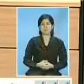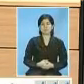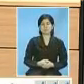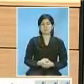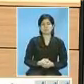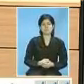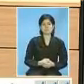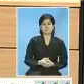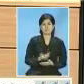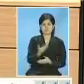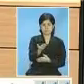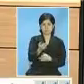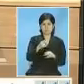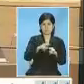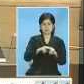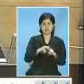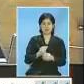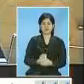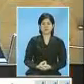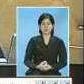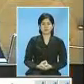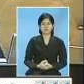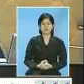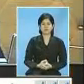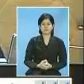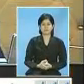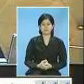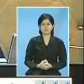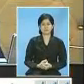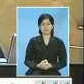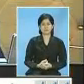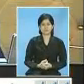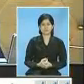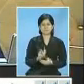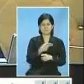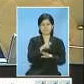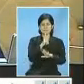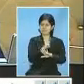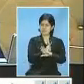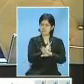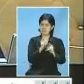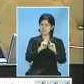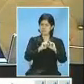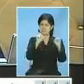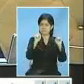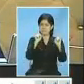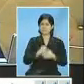อบคุณมากครับเชิญนั่งครับ เอ้าเอ๊ะท่านประธานนี่ยังไงล่ะเนี่ย